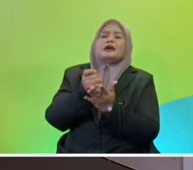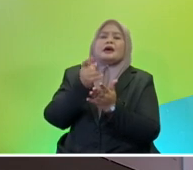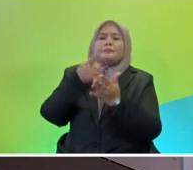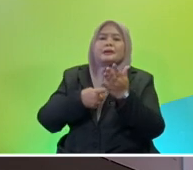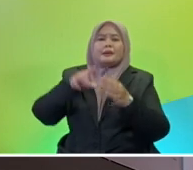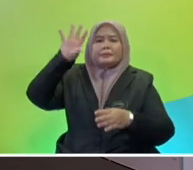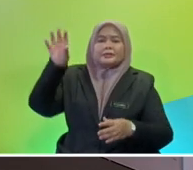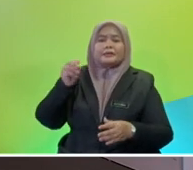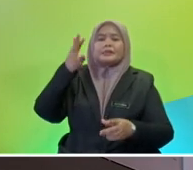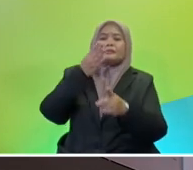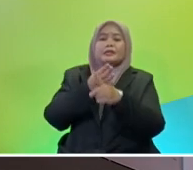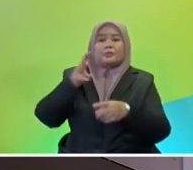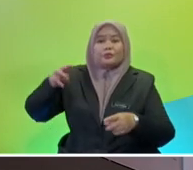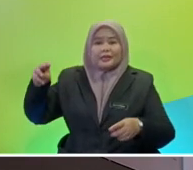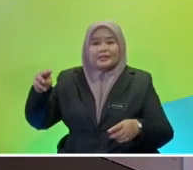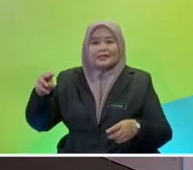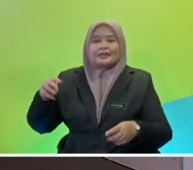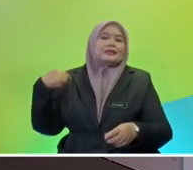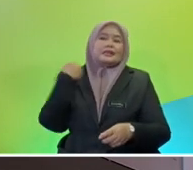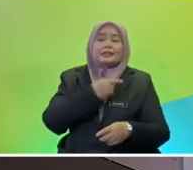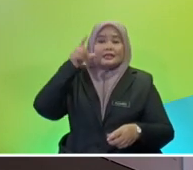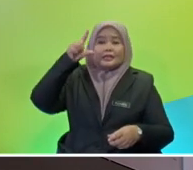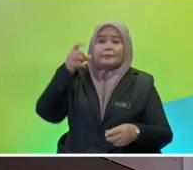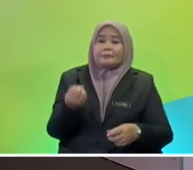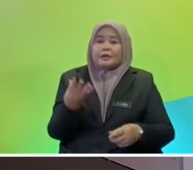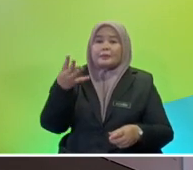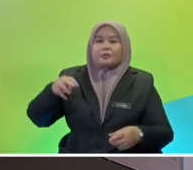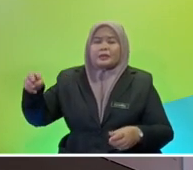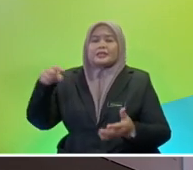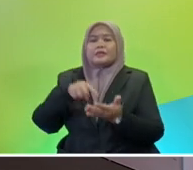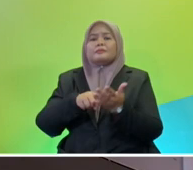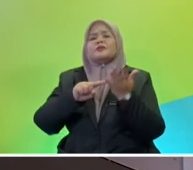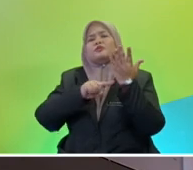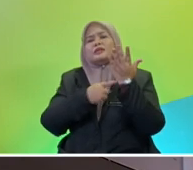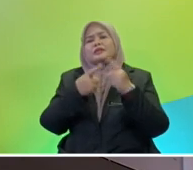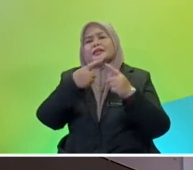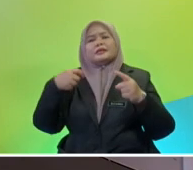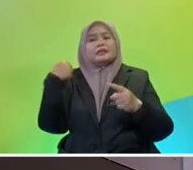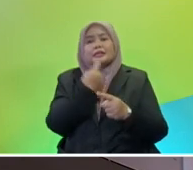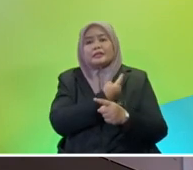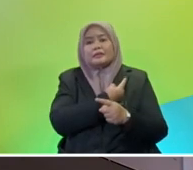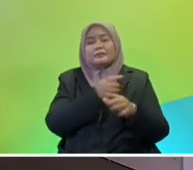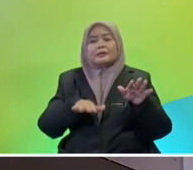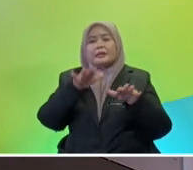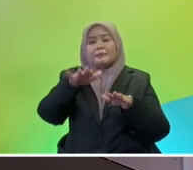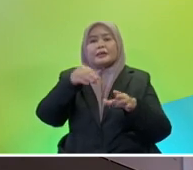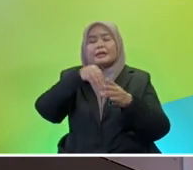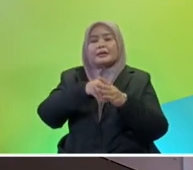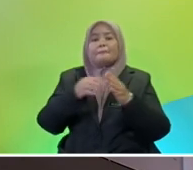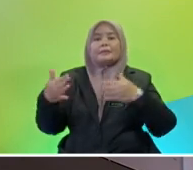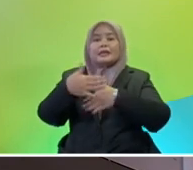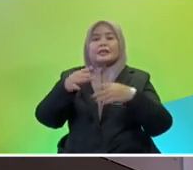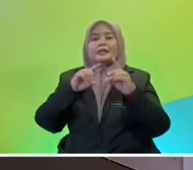pencapaian sebenarnya kita melihat perkembangan murid ini bermula daripada kita menapak di dalam bilik darjah